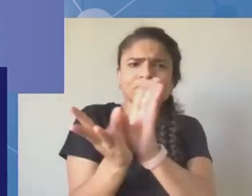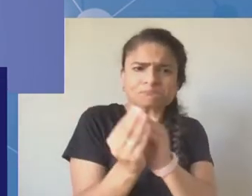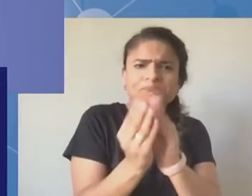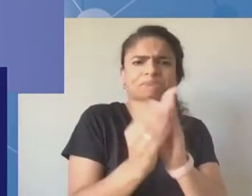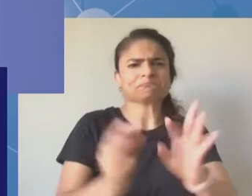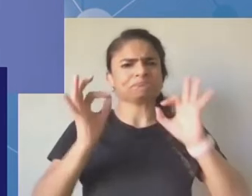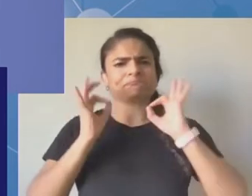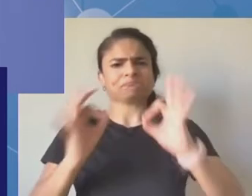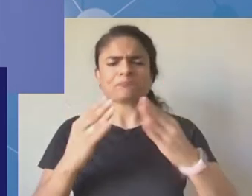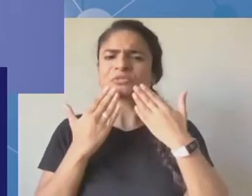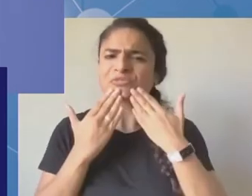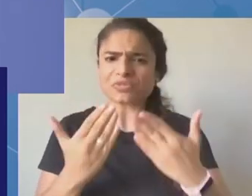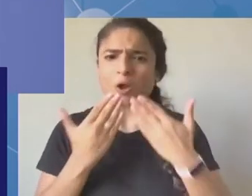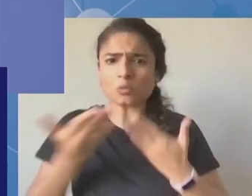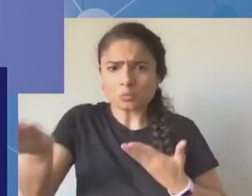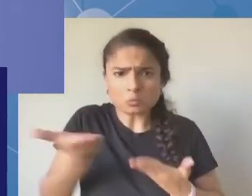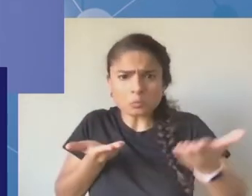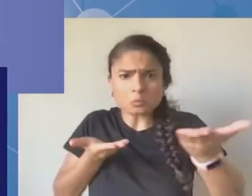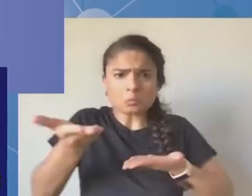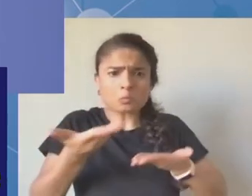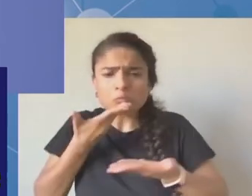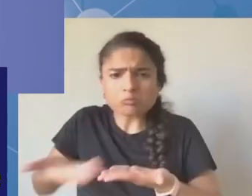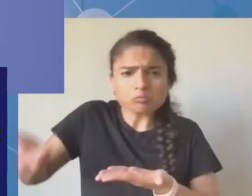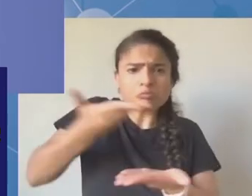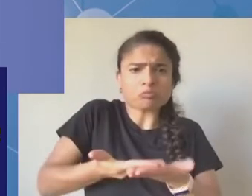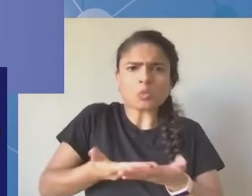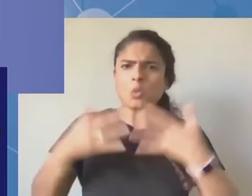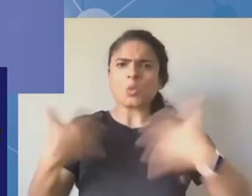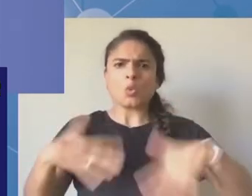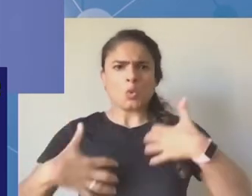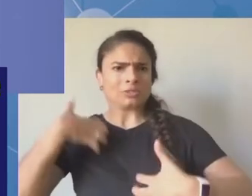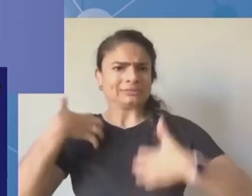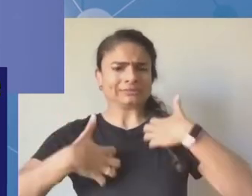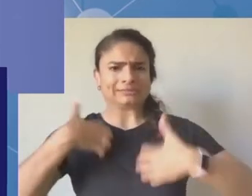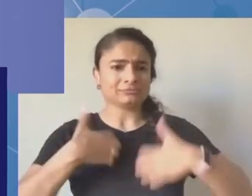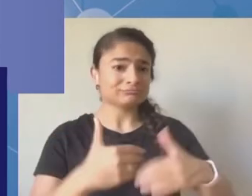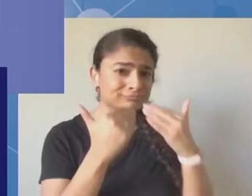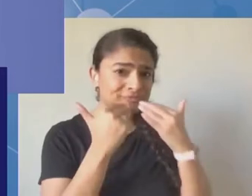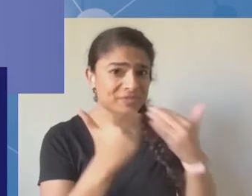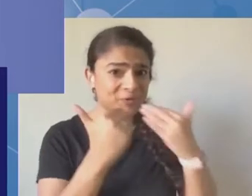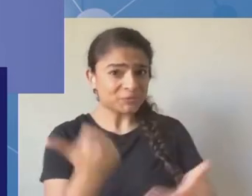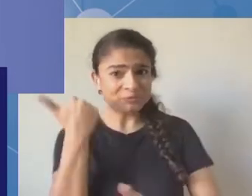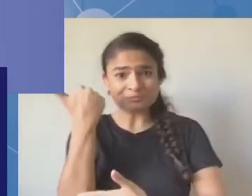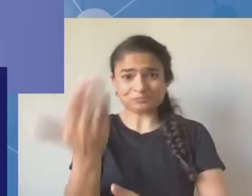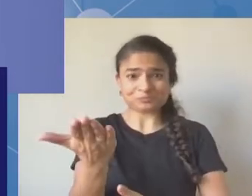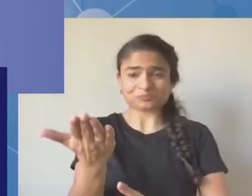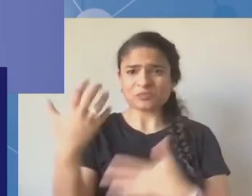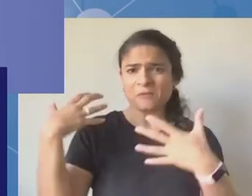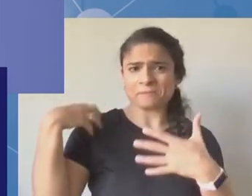أمامنا جولة من الأسئلة، الوقت قليل لأن هناك جلسة